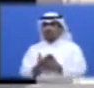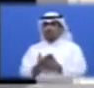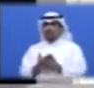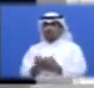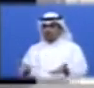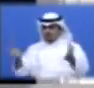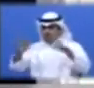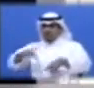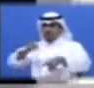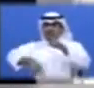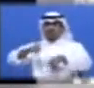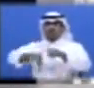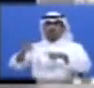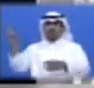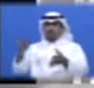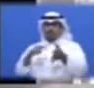كل محالة على أسوأ من سيء،